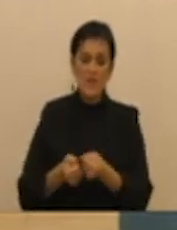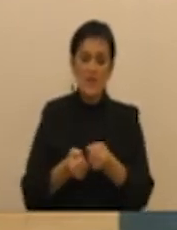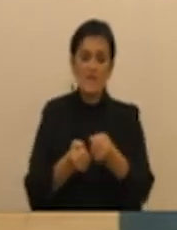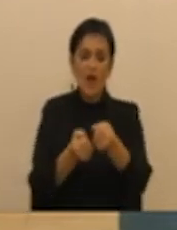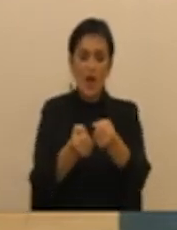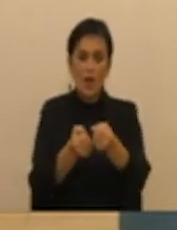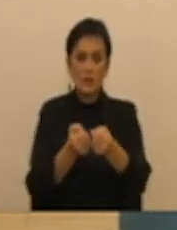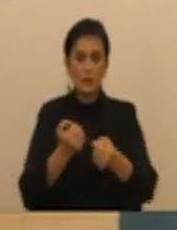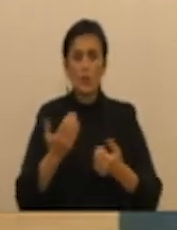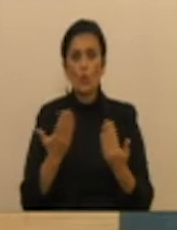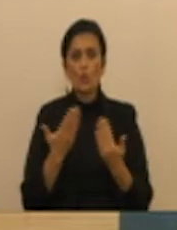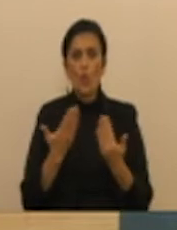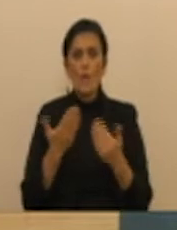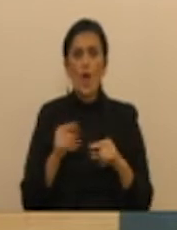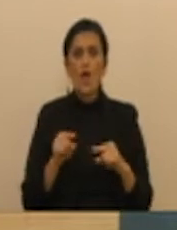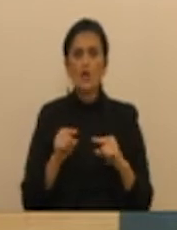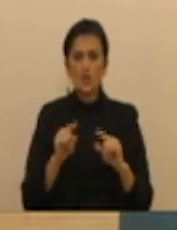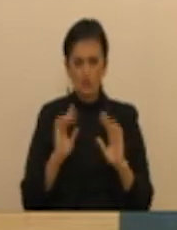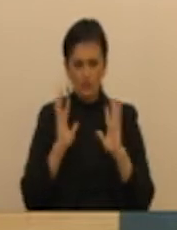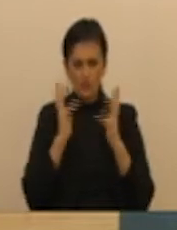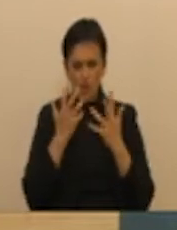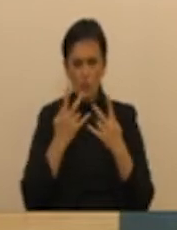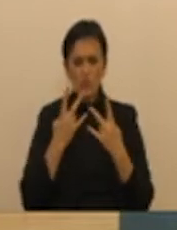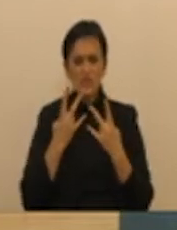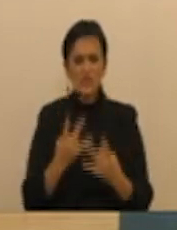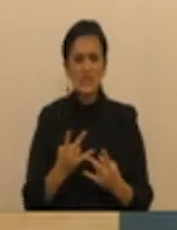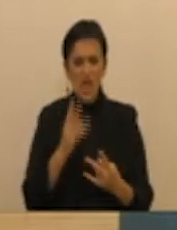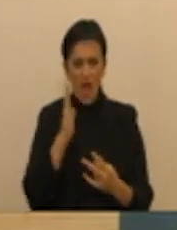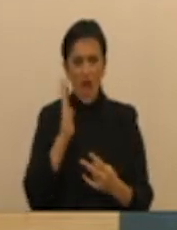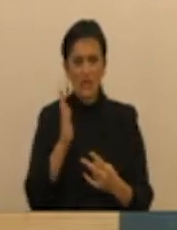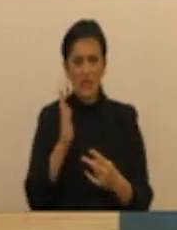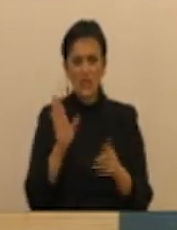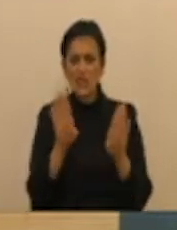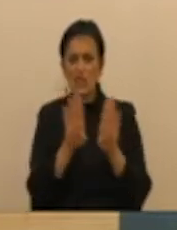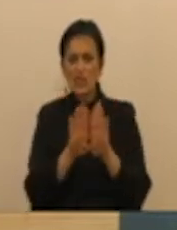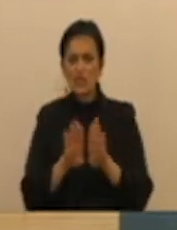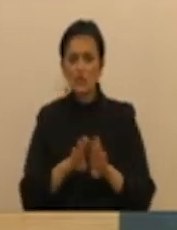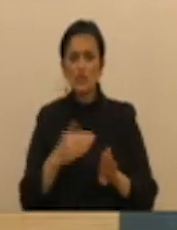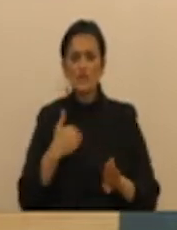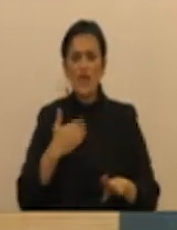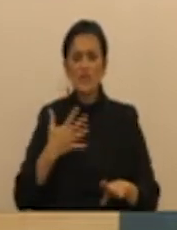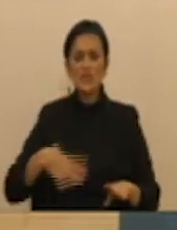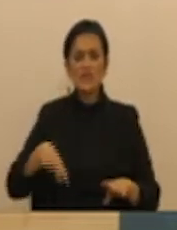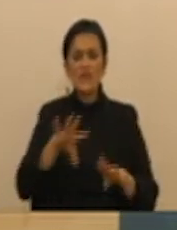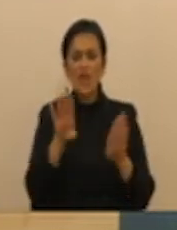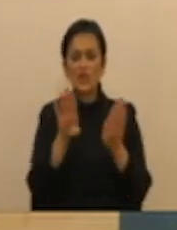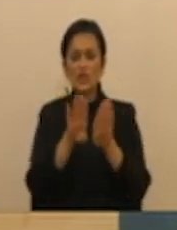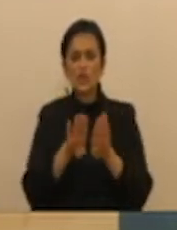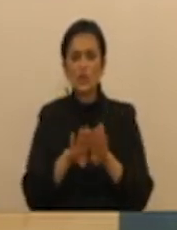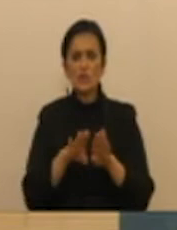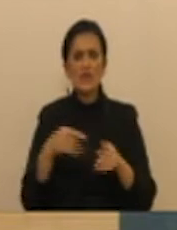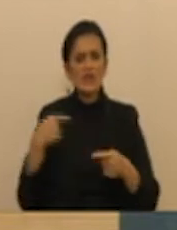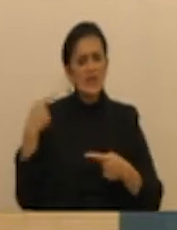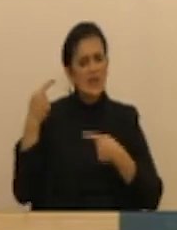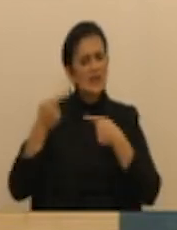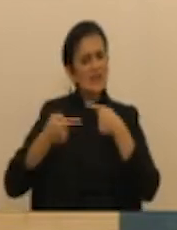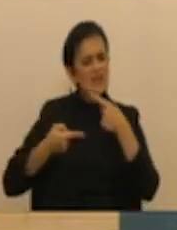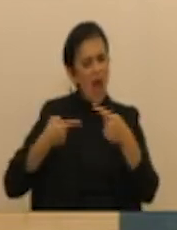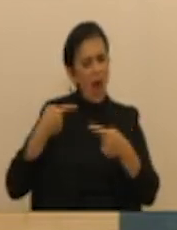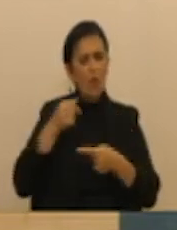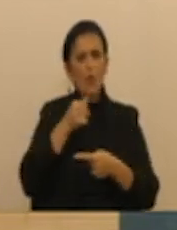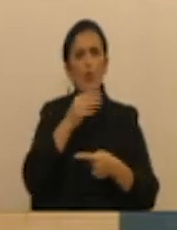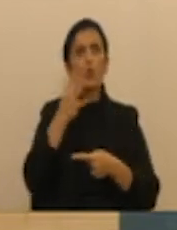რომელიც სერიოზულ ზიანს მიაყენებს იდენტობას ჩვენი ქვეყნის იდენტობას რომელსაც საუკუნეების მანძილზე